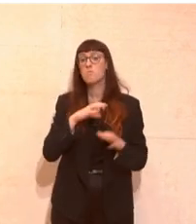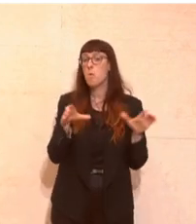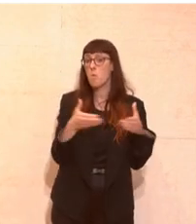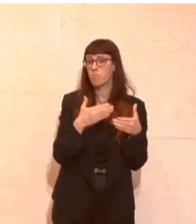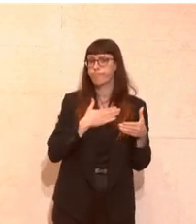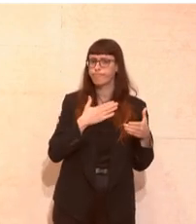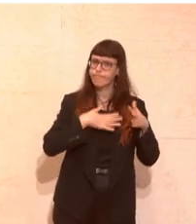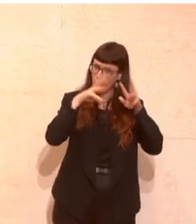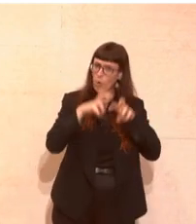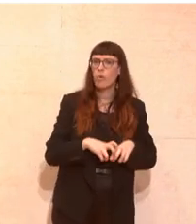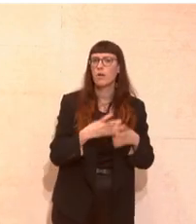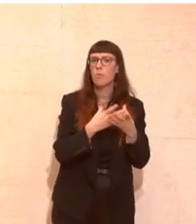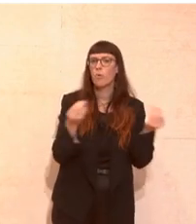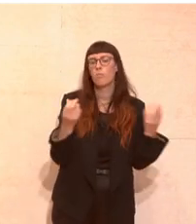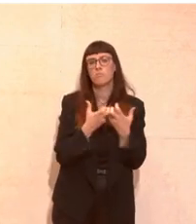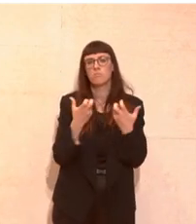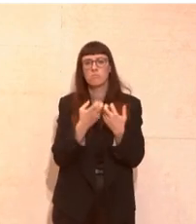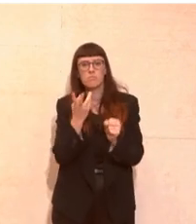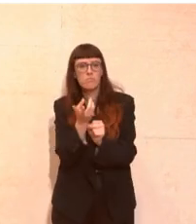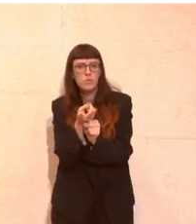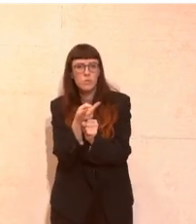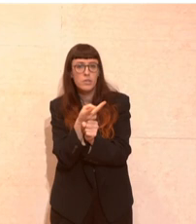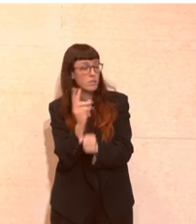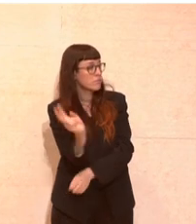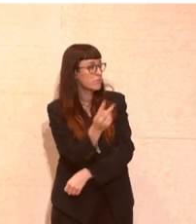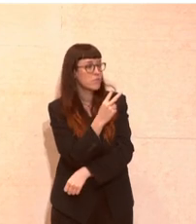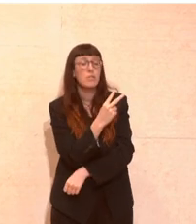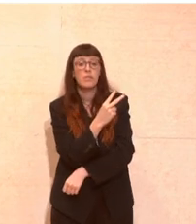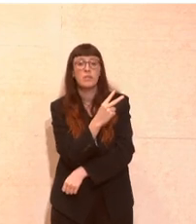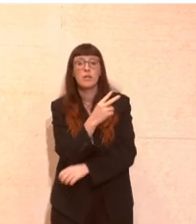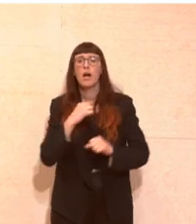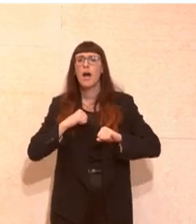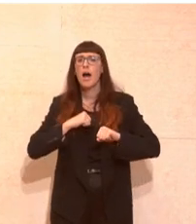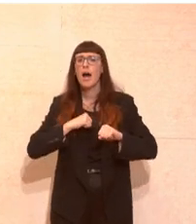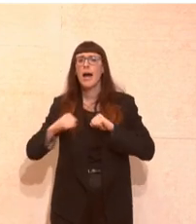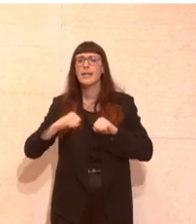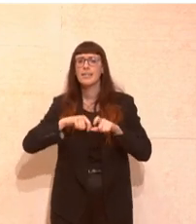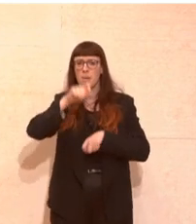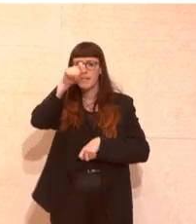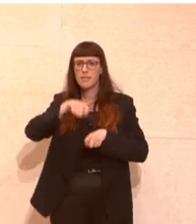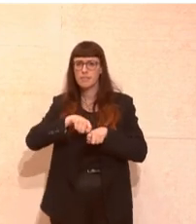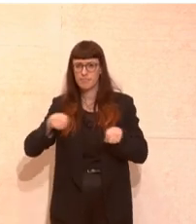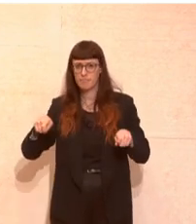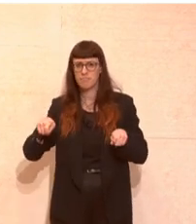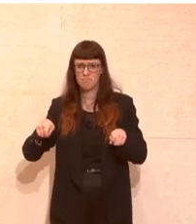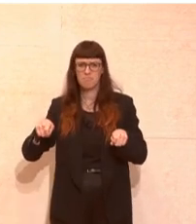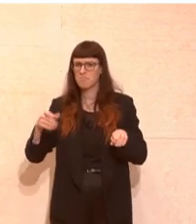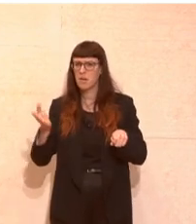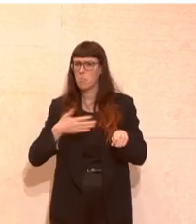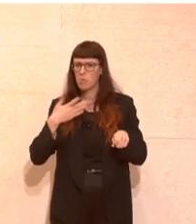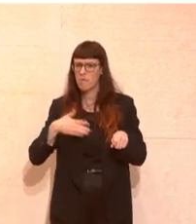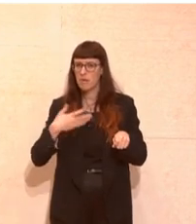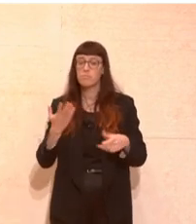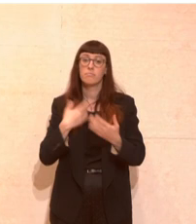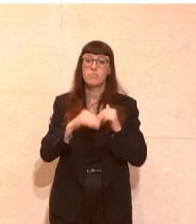dans ce domaine. Alors, on utilise des outils, comme vous voyez là, ce sont des actimètres, donc ce sont des accéléromètres, et ça permet de regarder à la